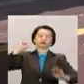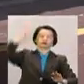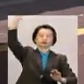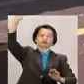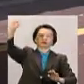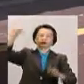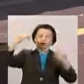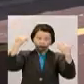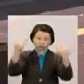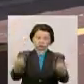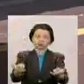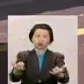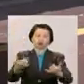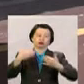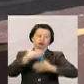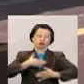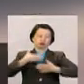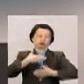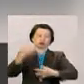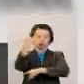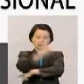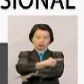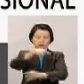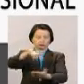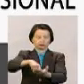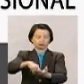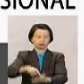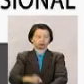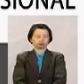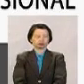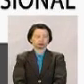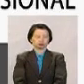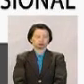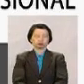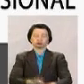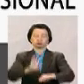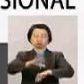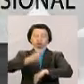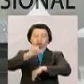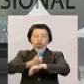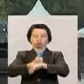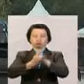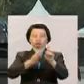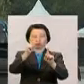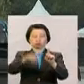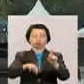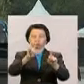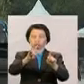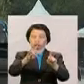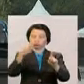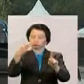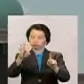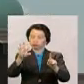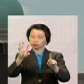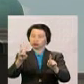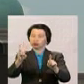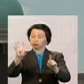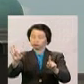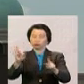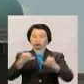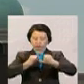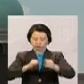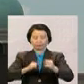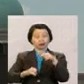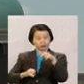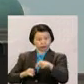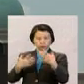kita rasai pada hari ini. Sejak penubuhannya pada 1 Julai 1969, jabatan ini